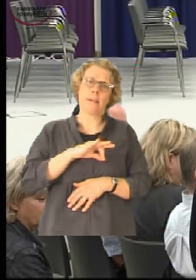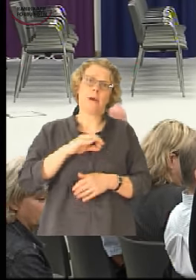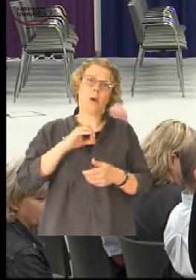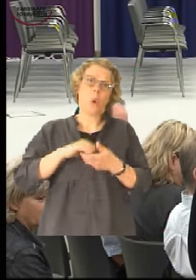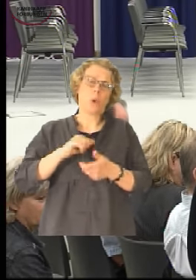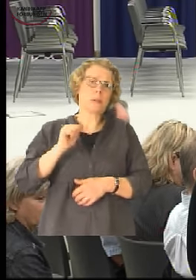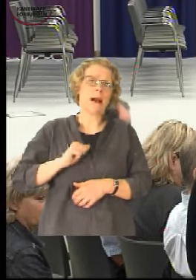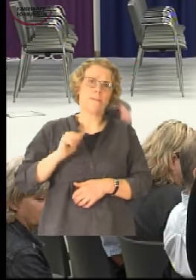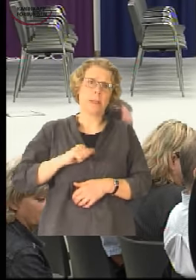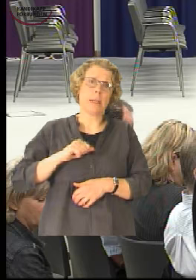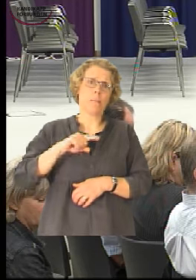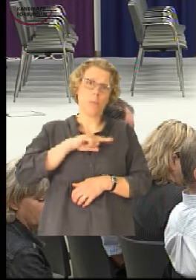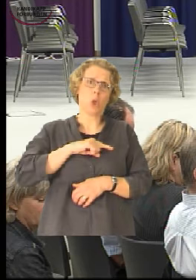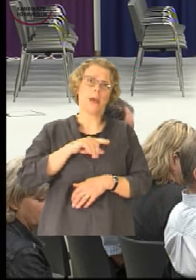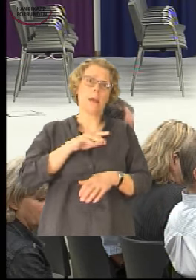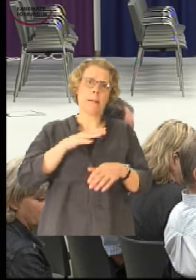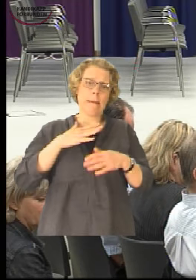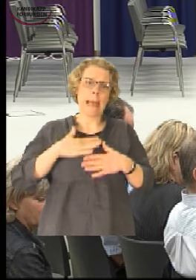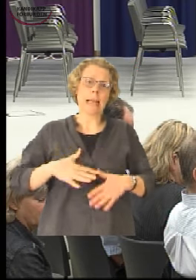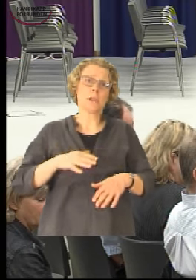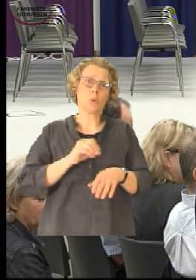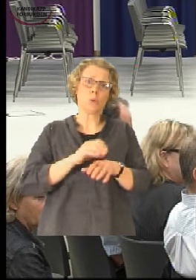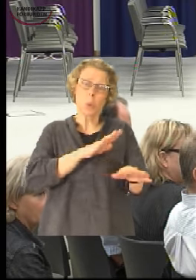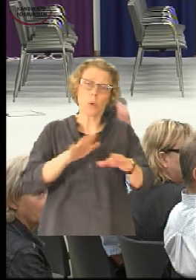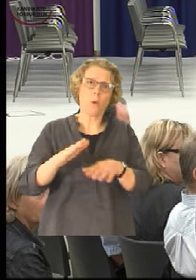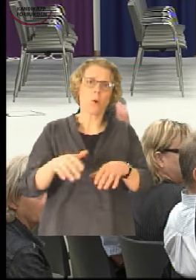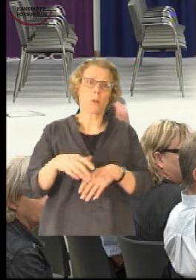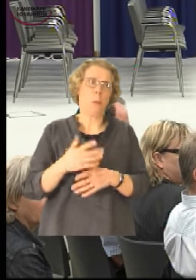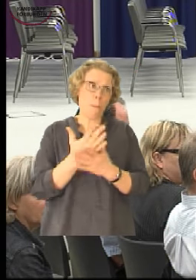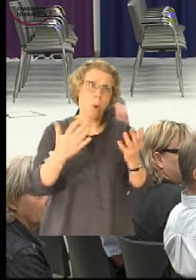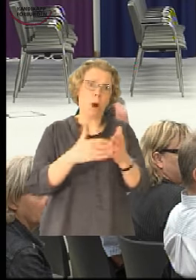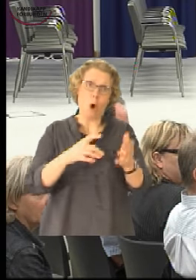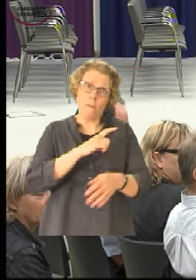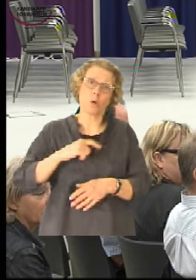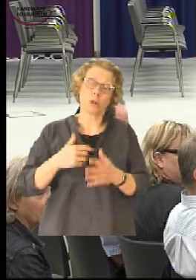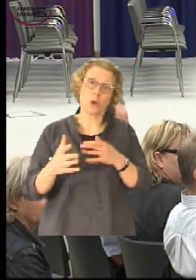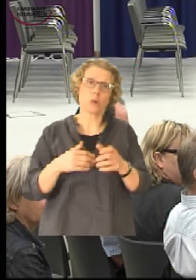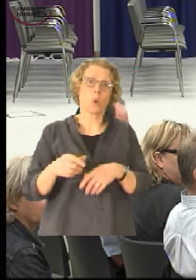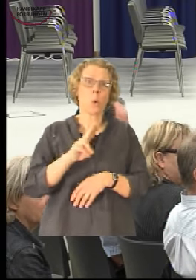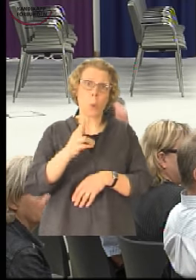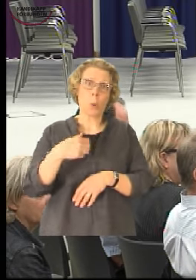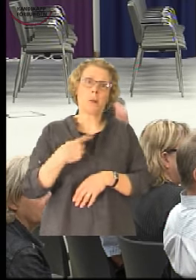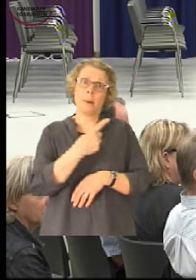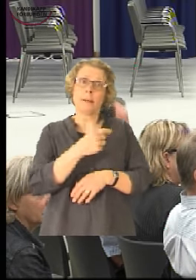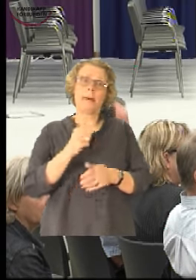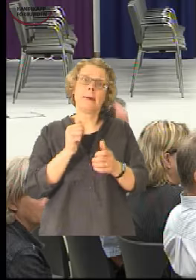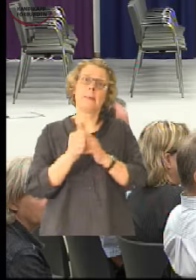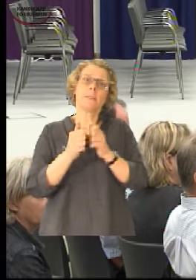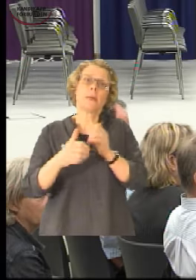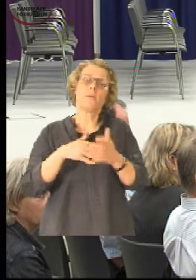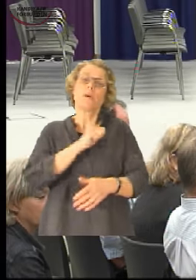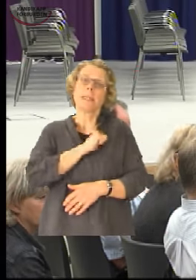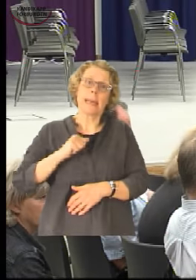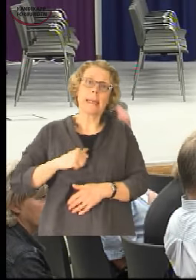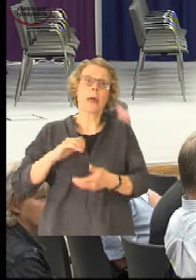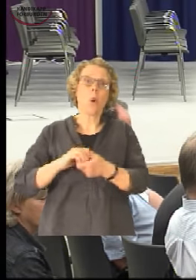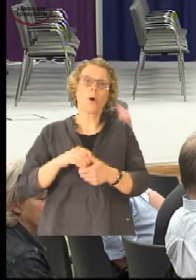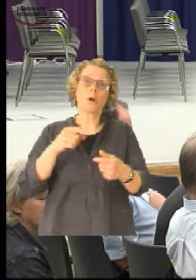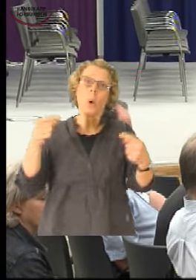som finns ifrån handikapprörelsen och nu sitter det ju både representanter från regeringen och representanter för oppositionen och för